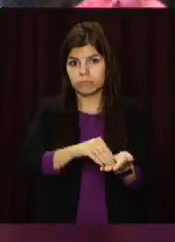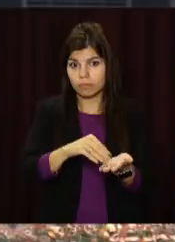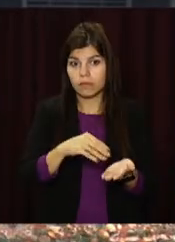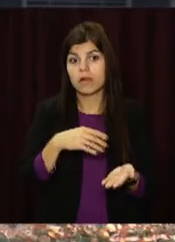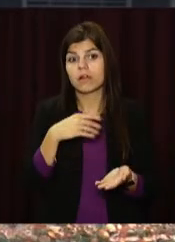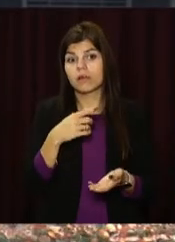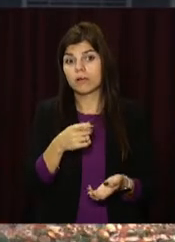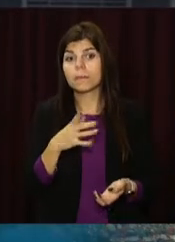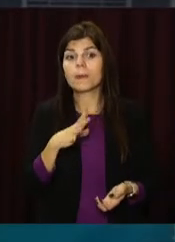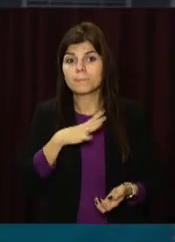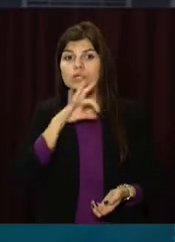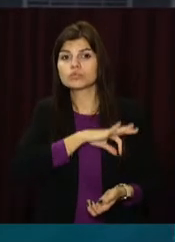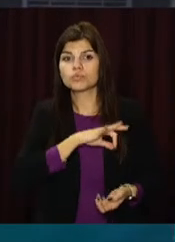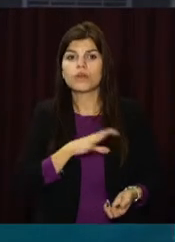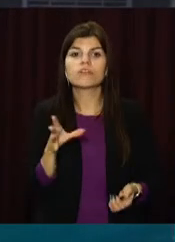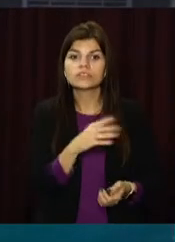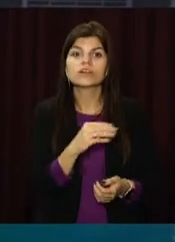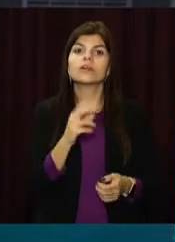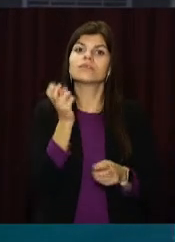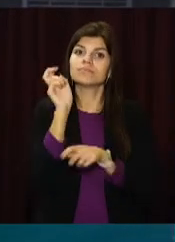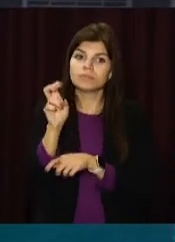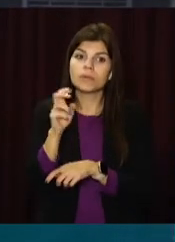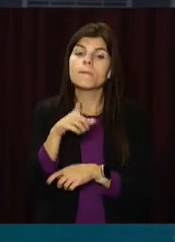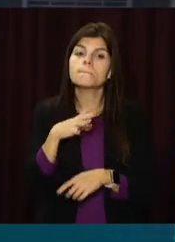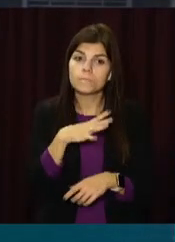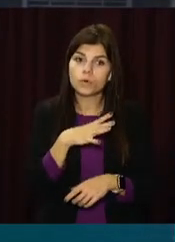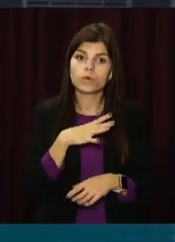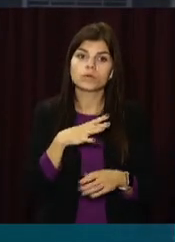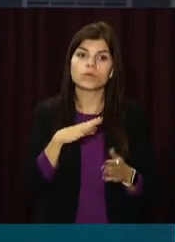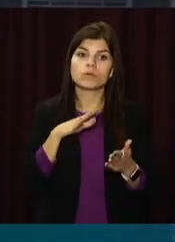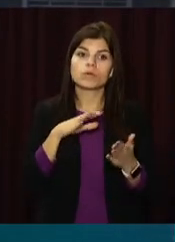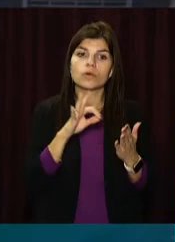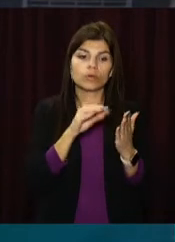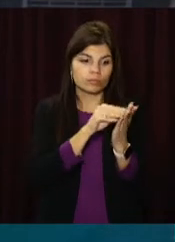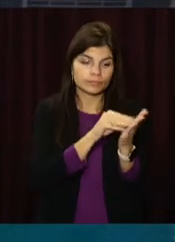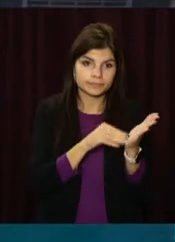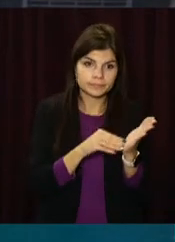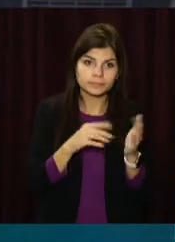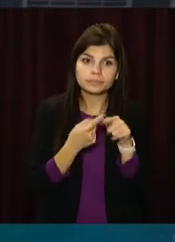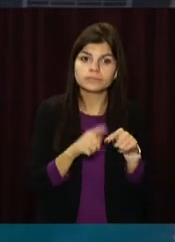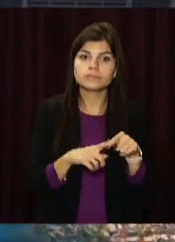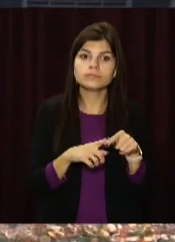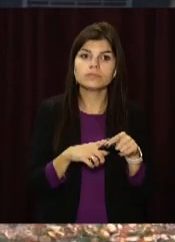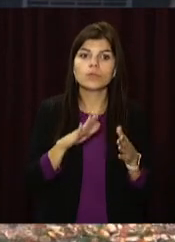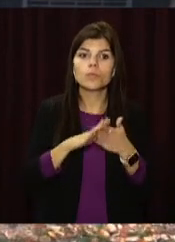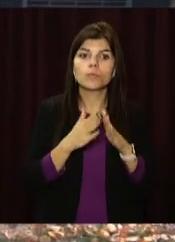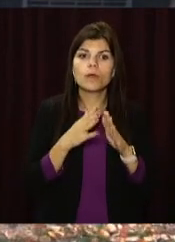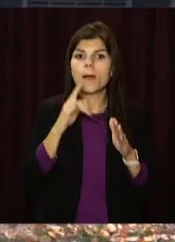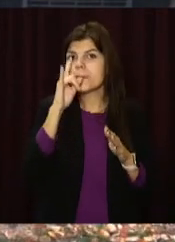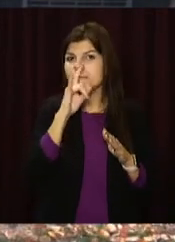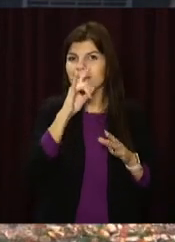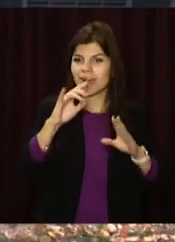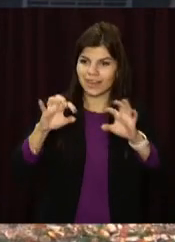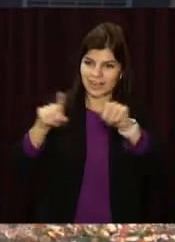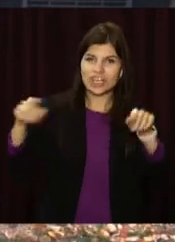Були використані всі процедурні моменти, значить, було підготовлено положення про зберігання цих всіх малих архітектурних